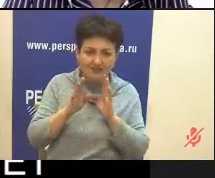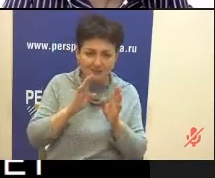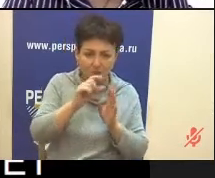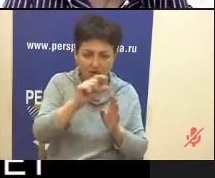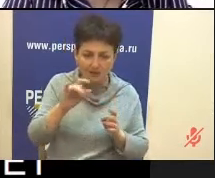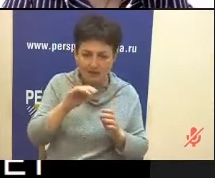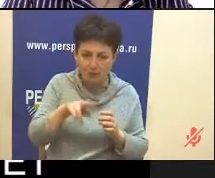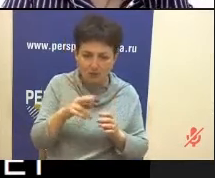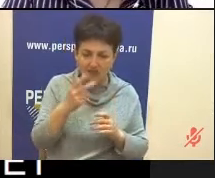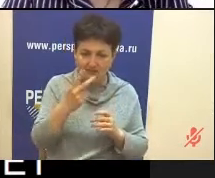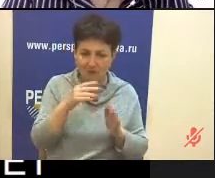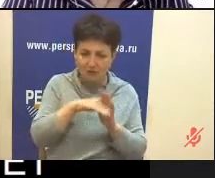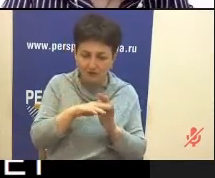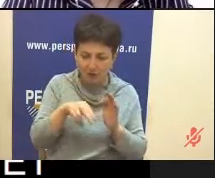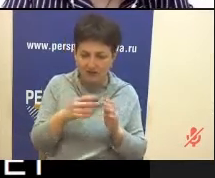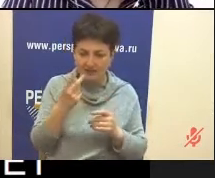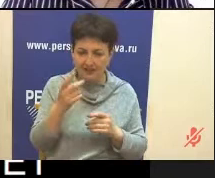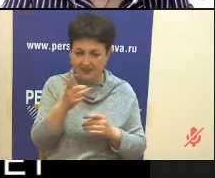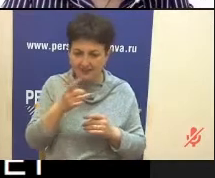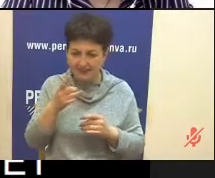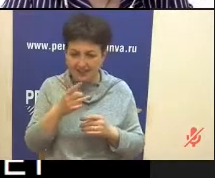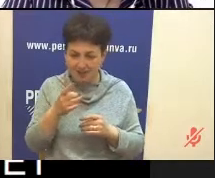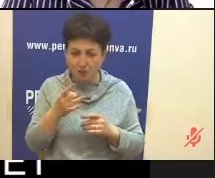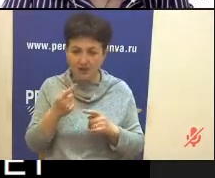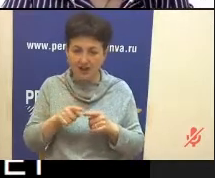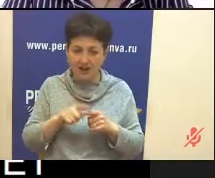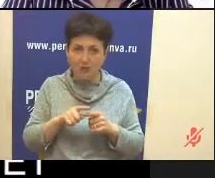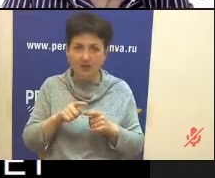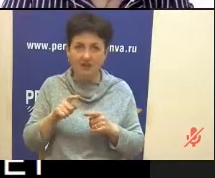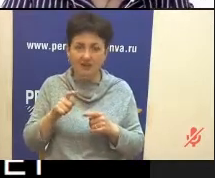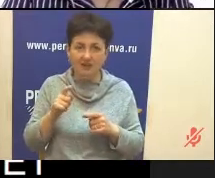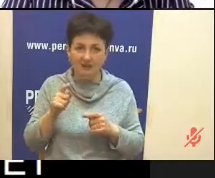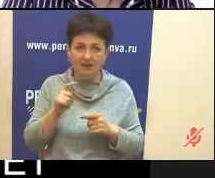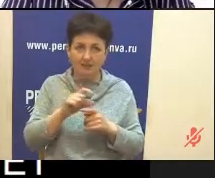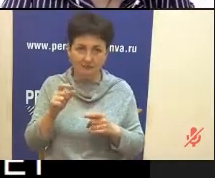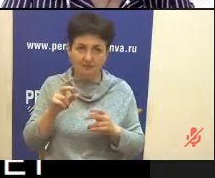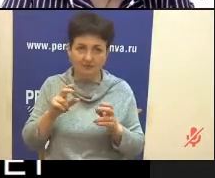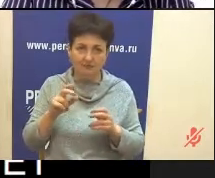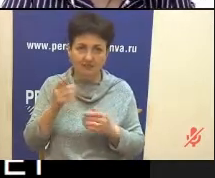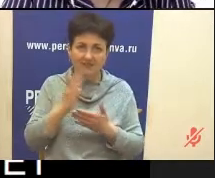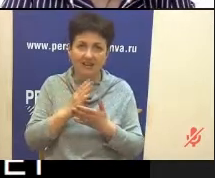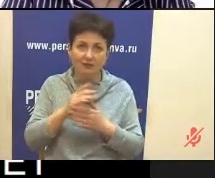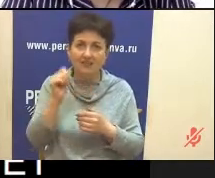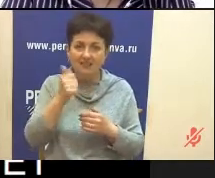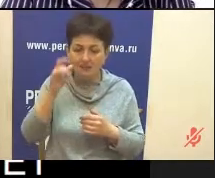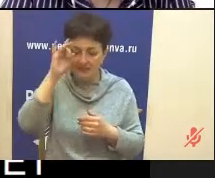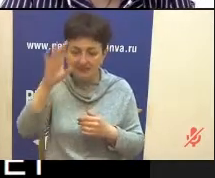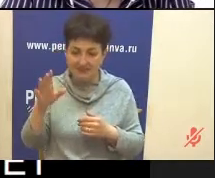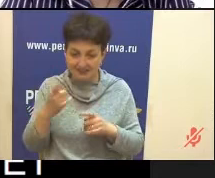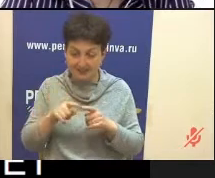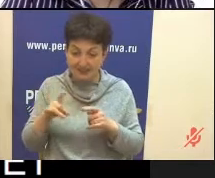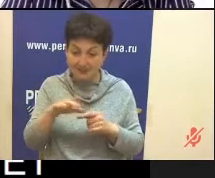под каким-нибудь постом двух фондов в регионах, которые занимаются, пожалуй,